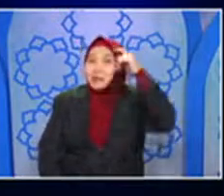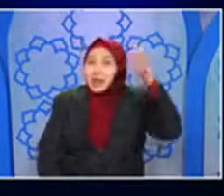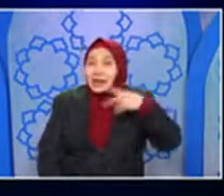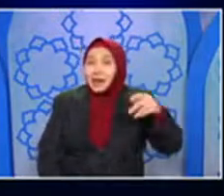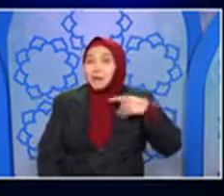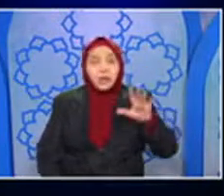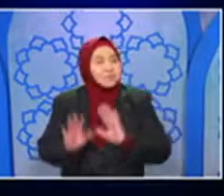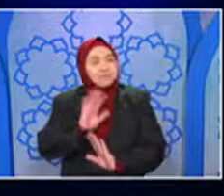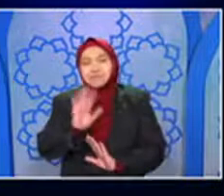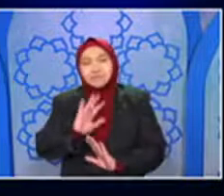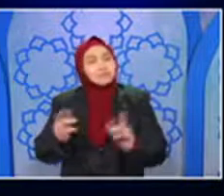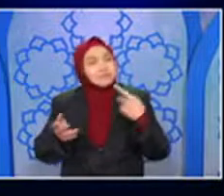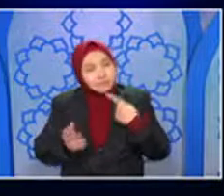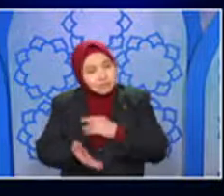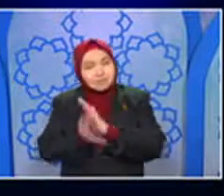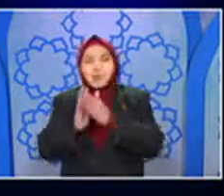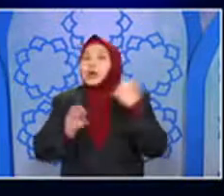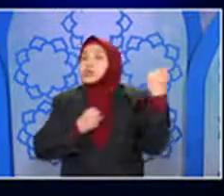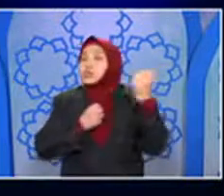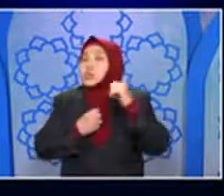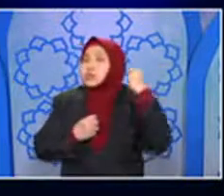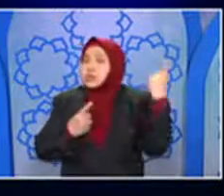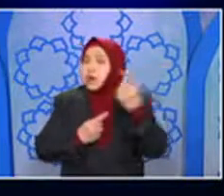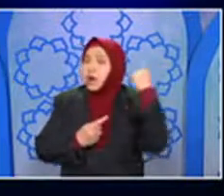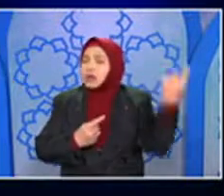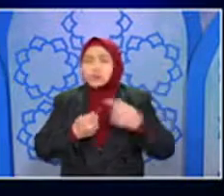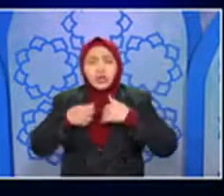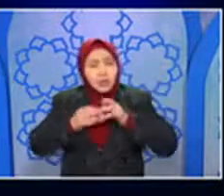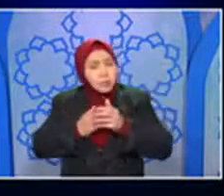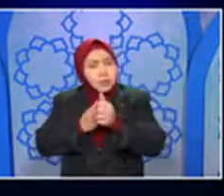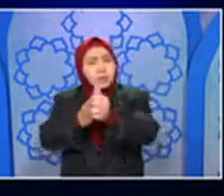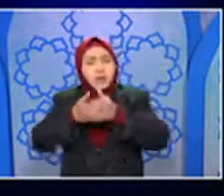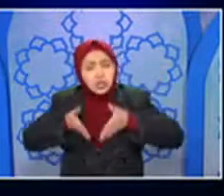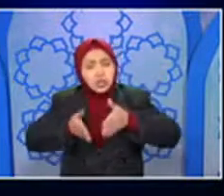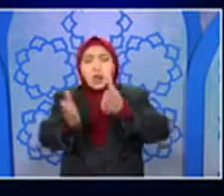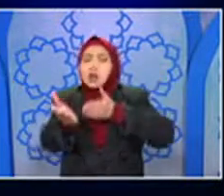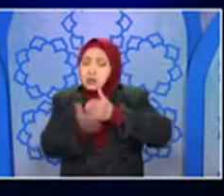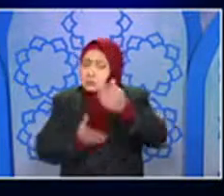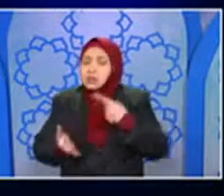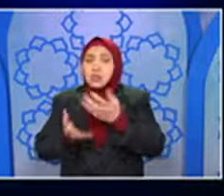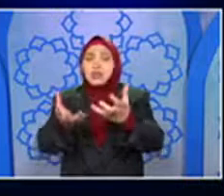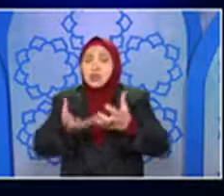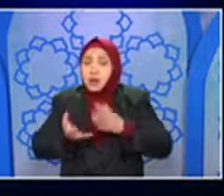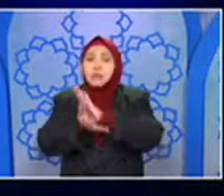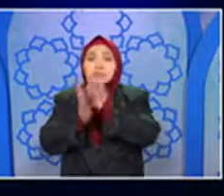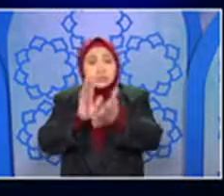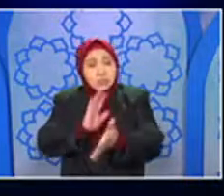mahu menjadi orang-orang yang sentiasa dipimpin ke jalan yang lurus, kerana kita mahu kita ini